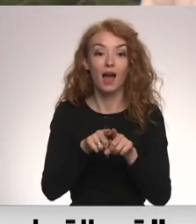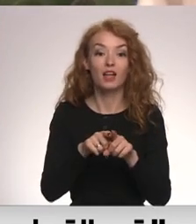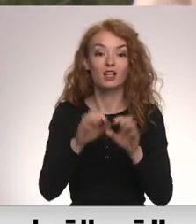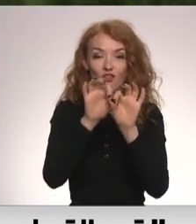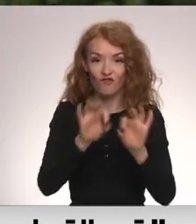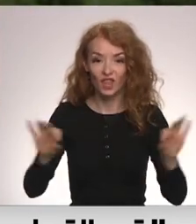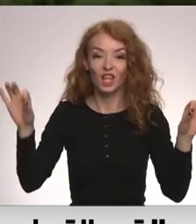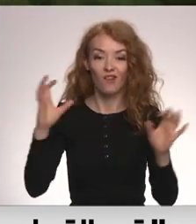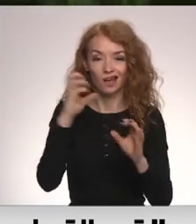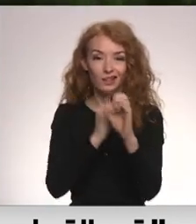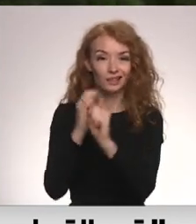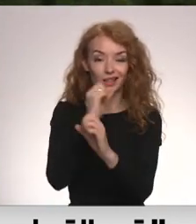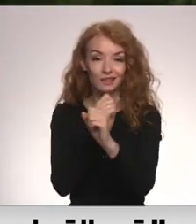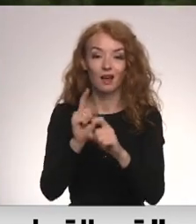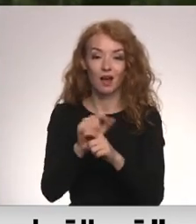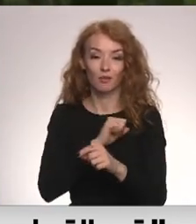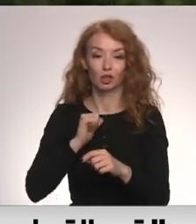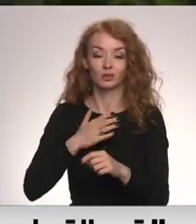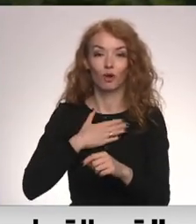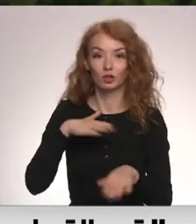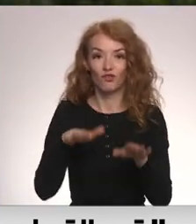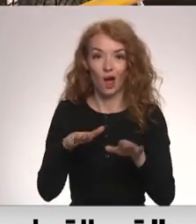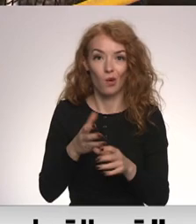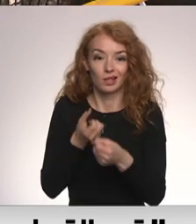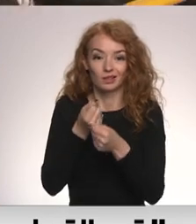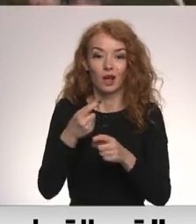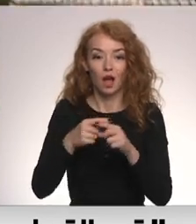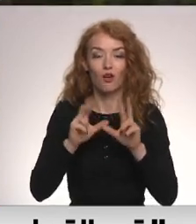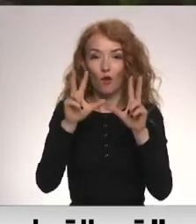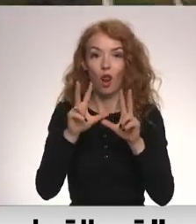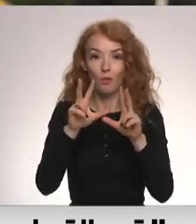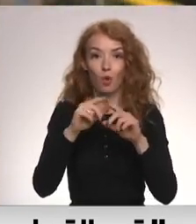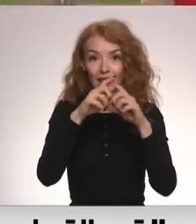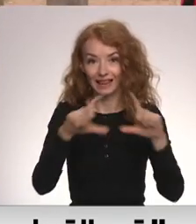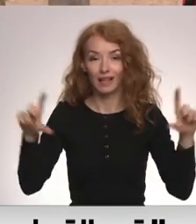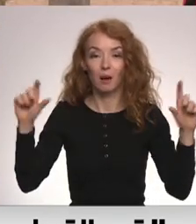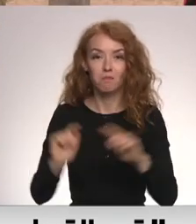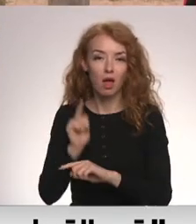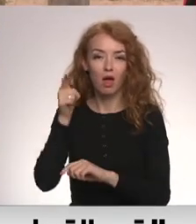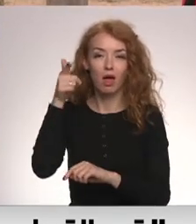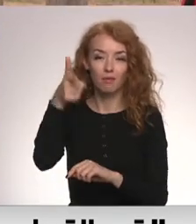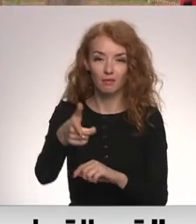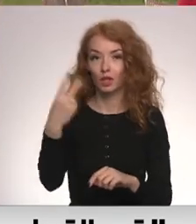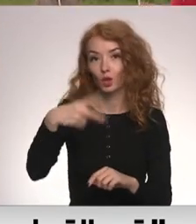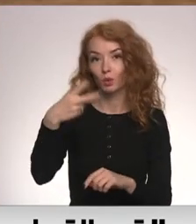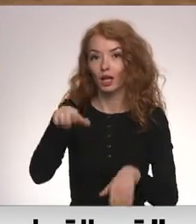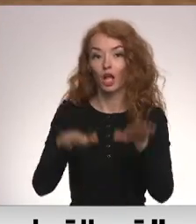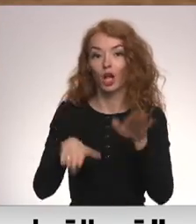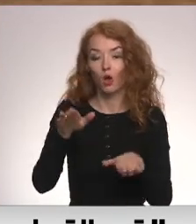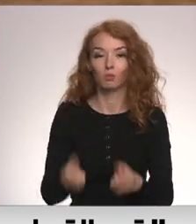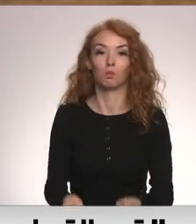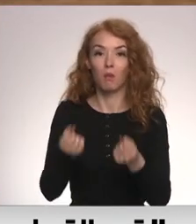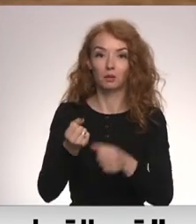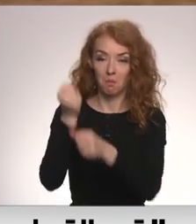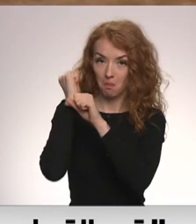virve jāšķērso savu svaru nesot uz rokām, un volejbola tīklam pāri jāpārmet vairāk nekā 20 kg